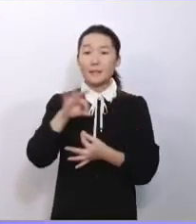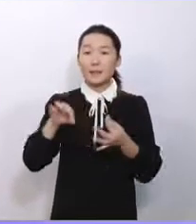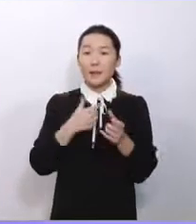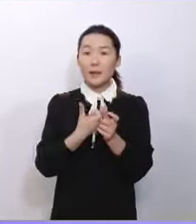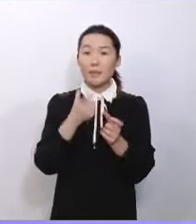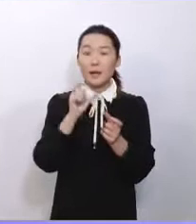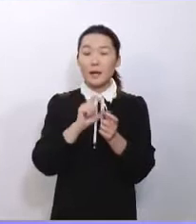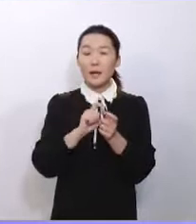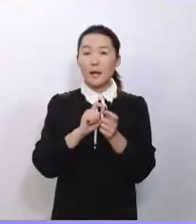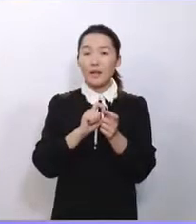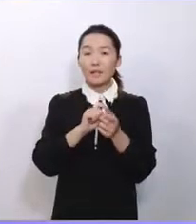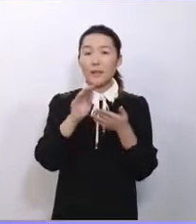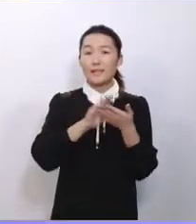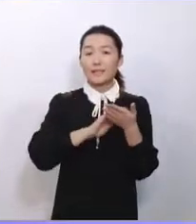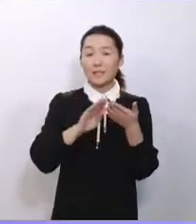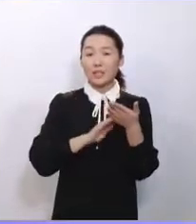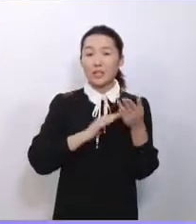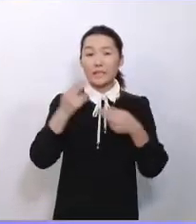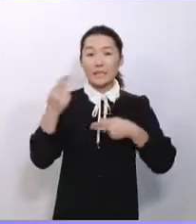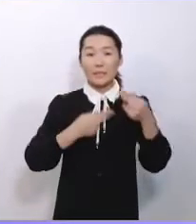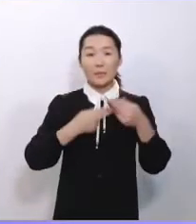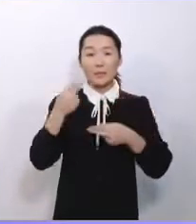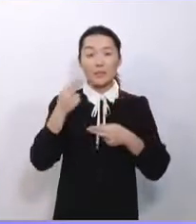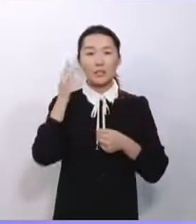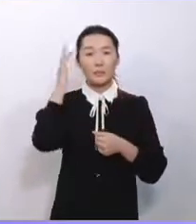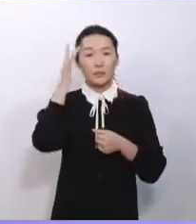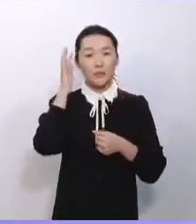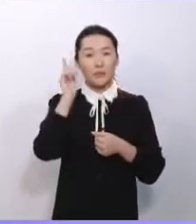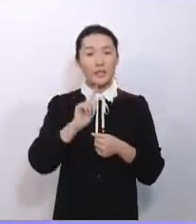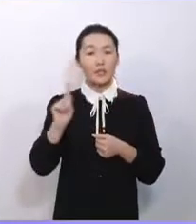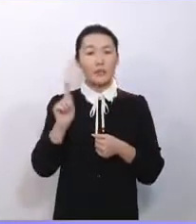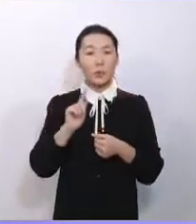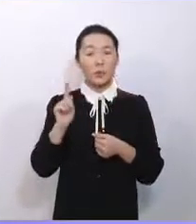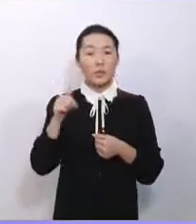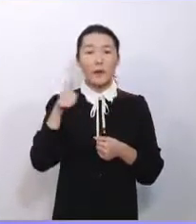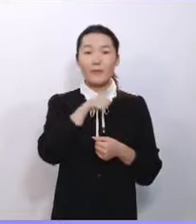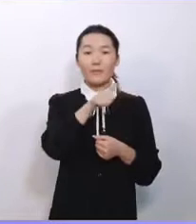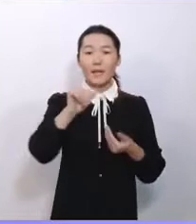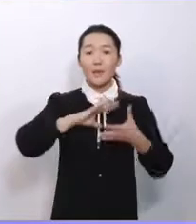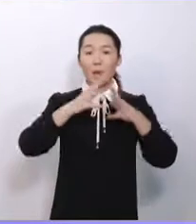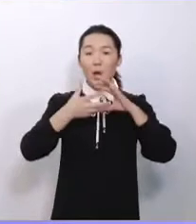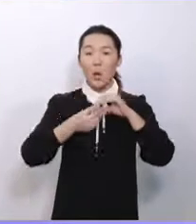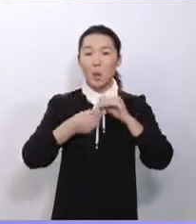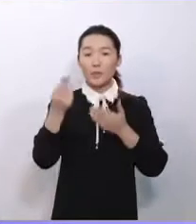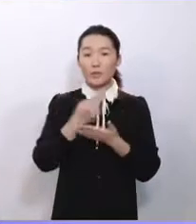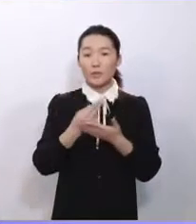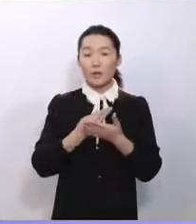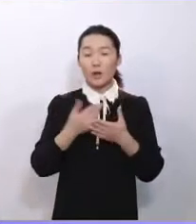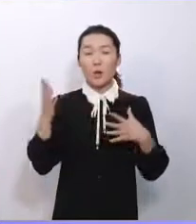это изложение, изображение, представление чего-либо в самых общих чертах,